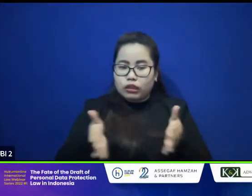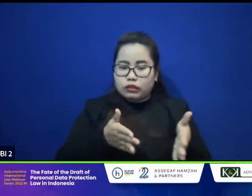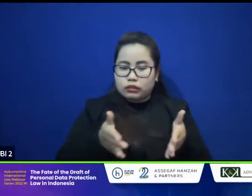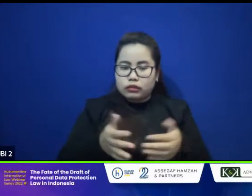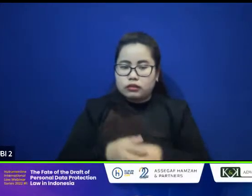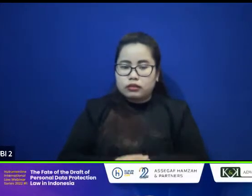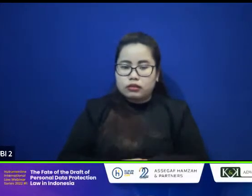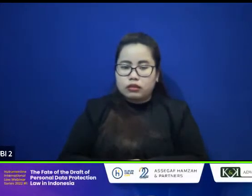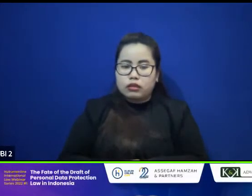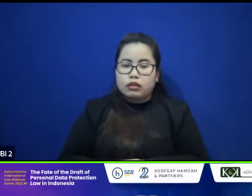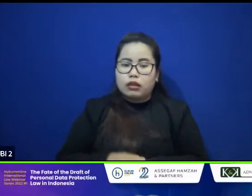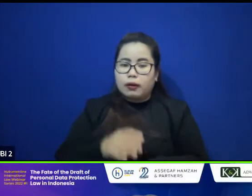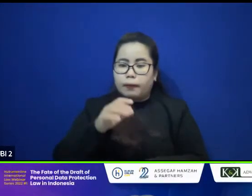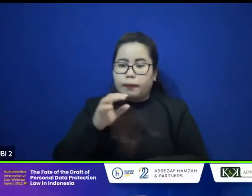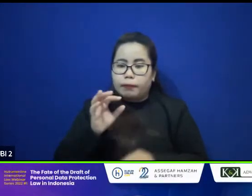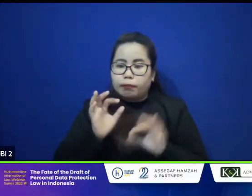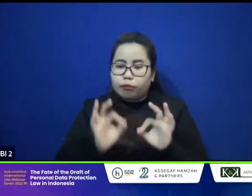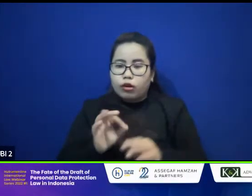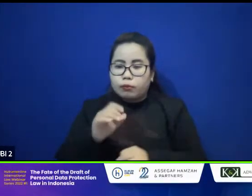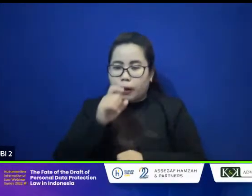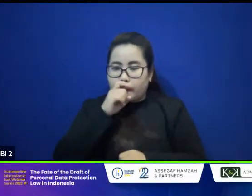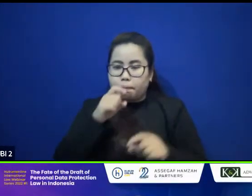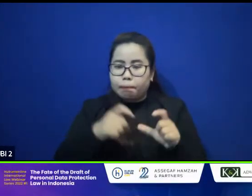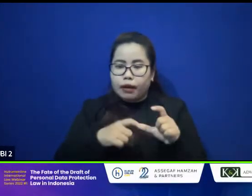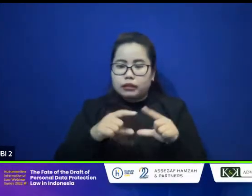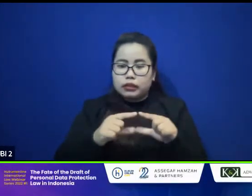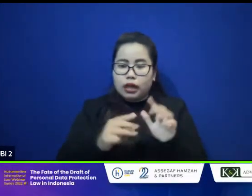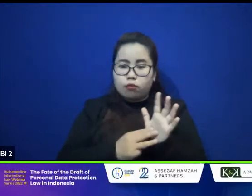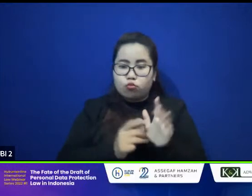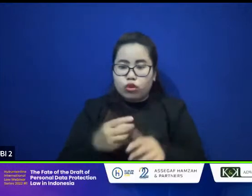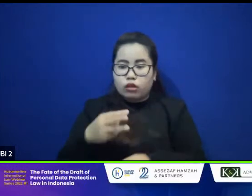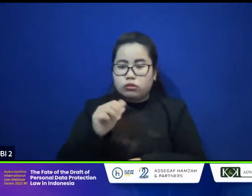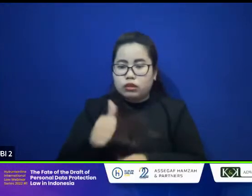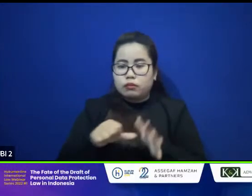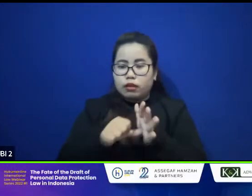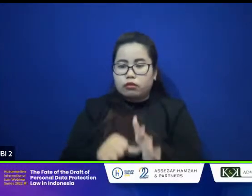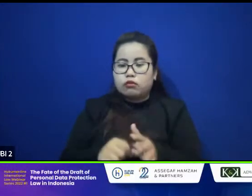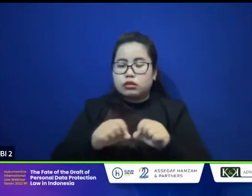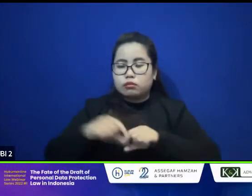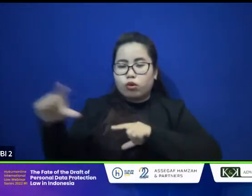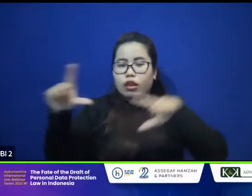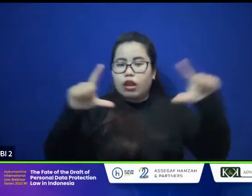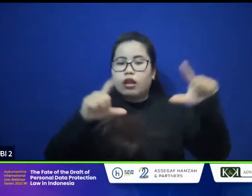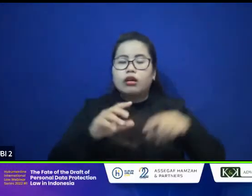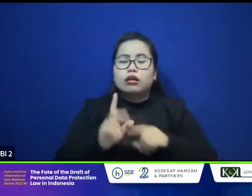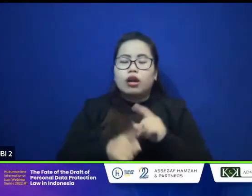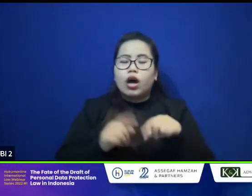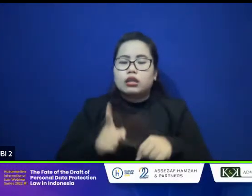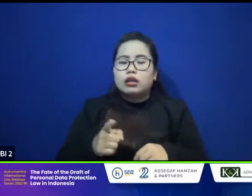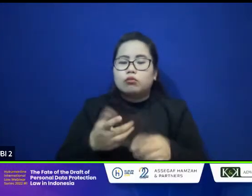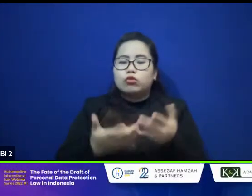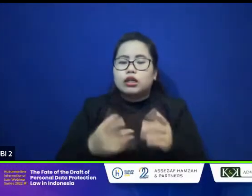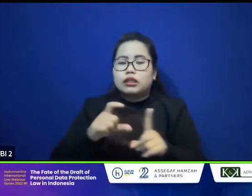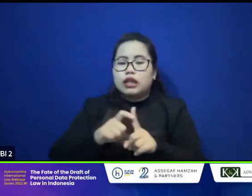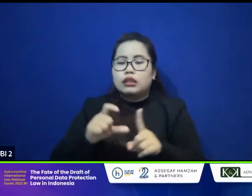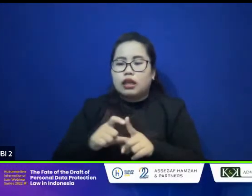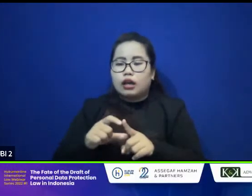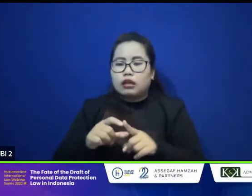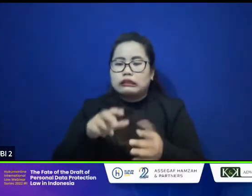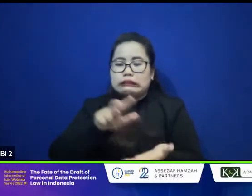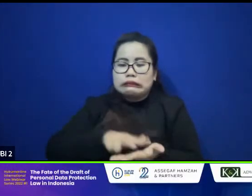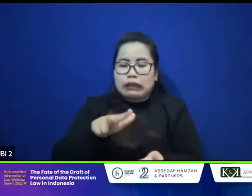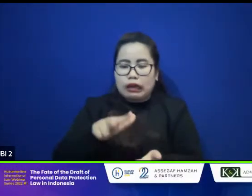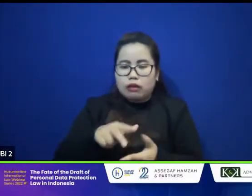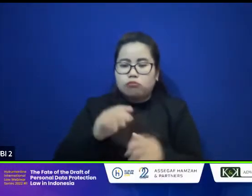secara ipak sambel juga tol pispot like em Que Apakah personal data yang diperoleh dengan sah atau like dapat